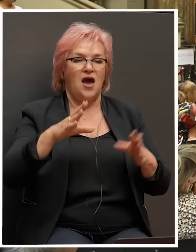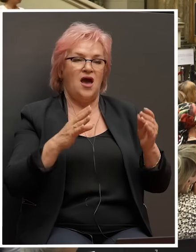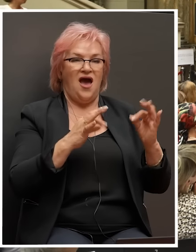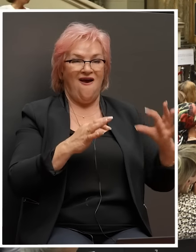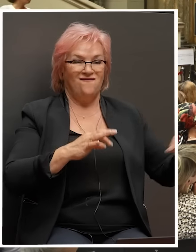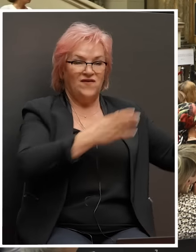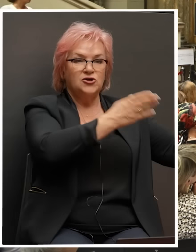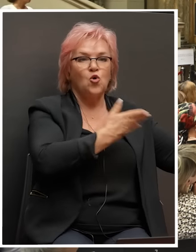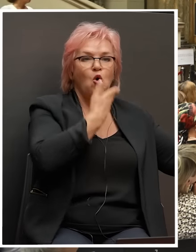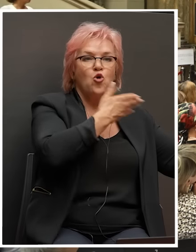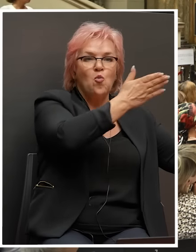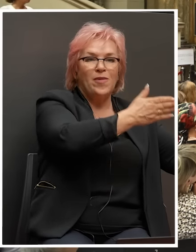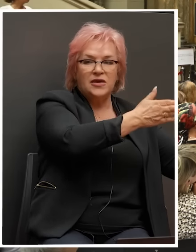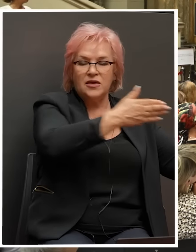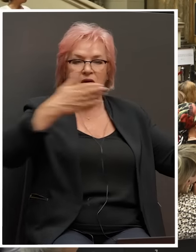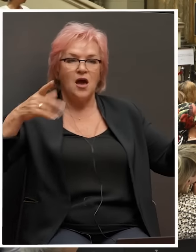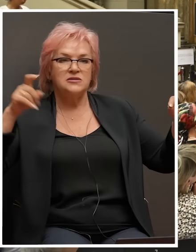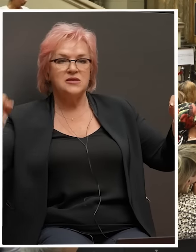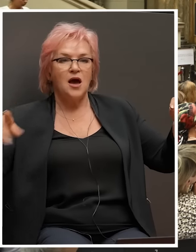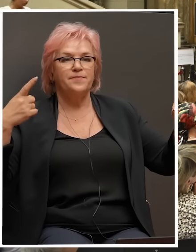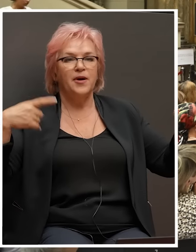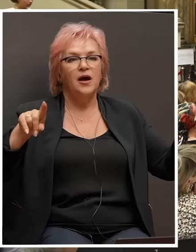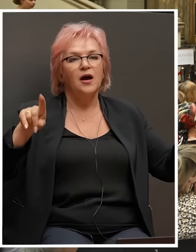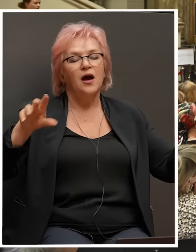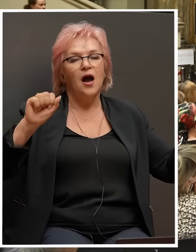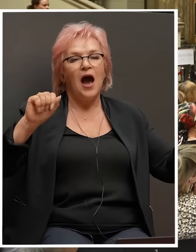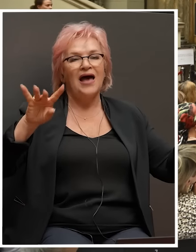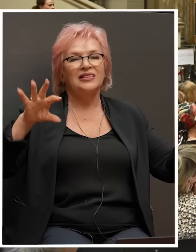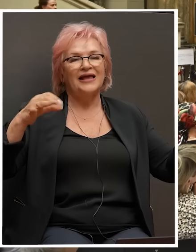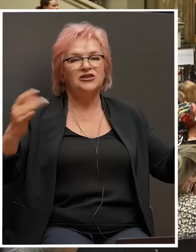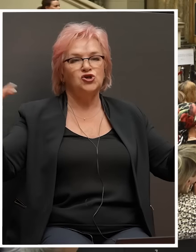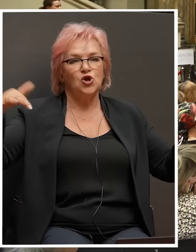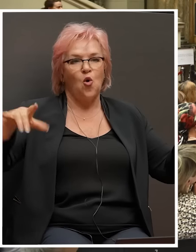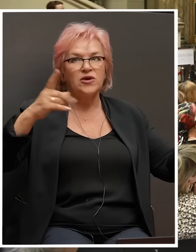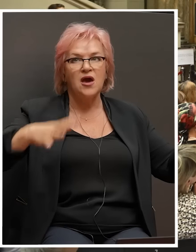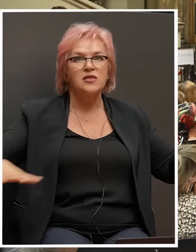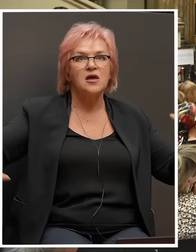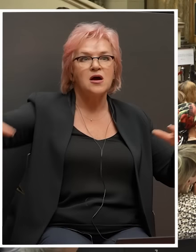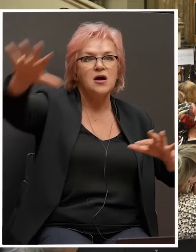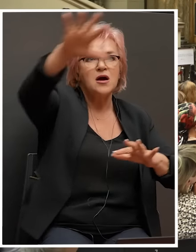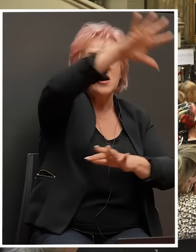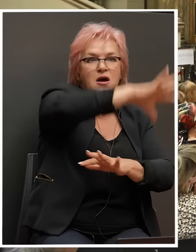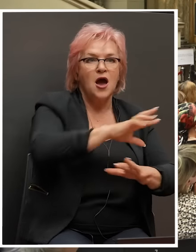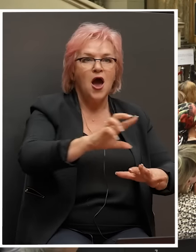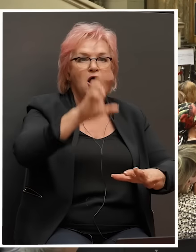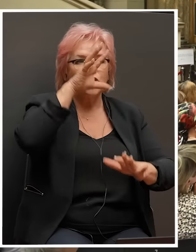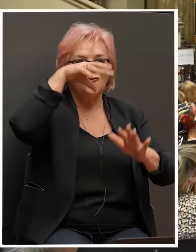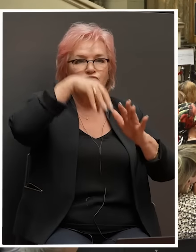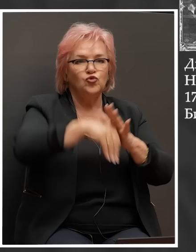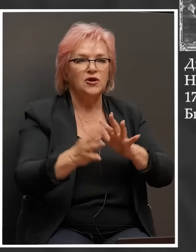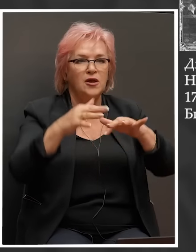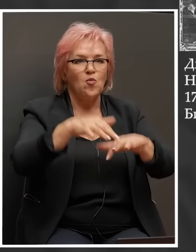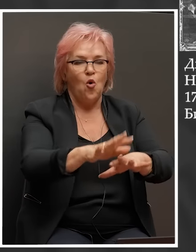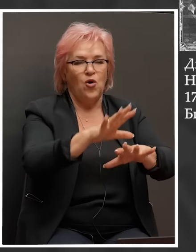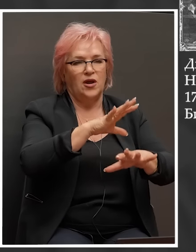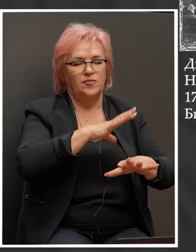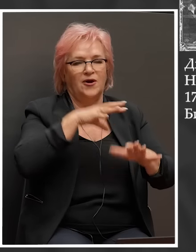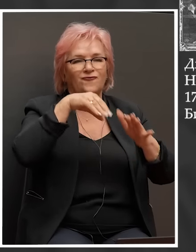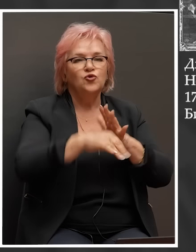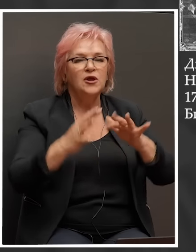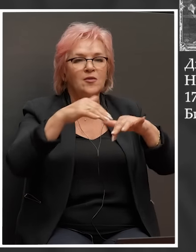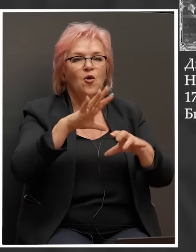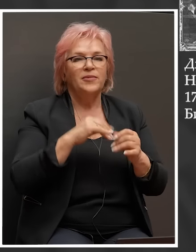восточная граница Румынии. Западная граница – это побережье Атлантического океана. Это государство, для которого внутреннее море было... Внутренним